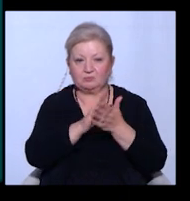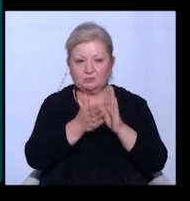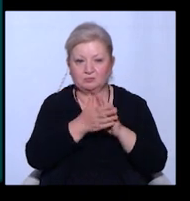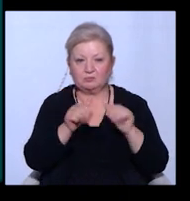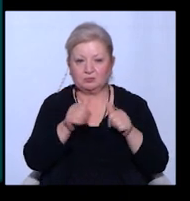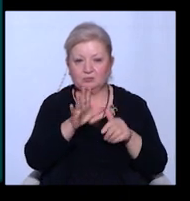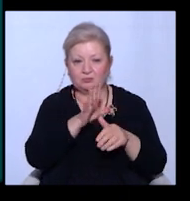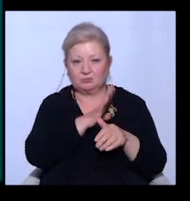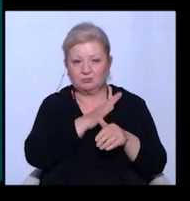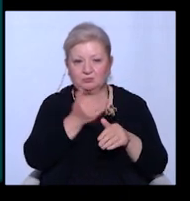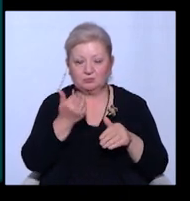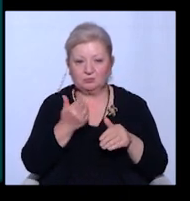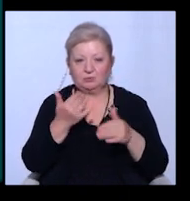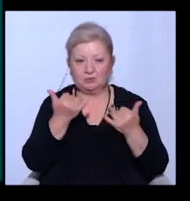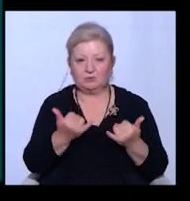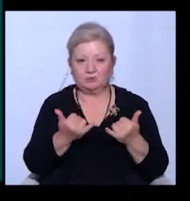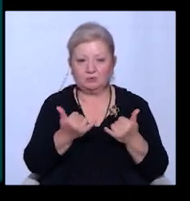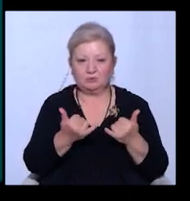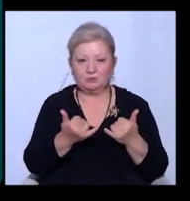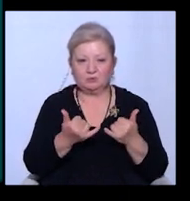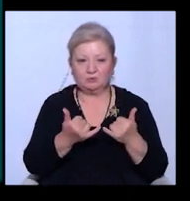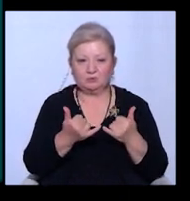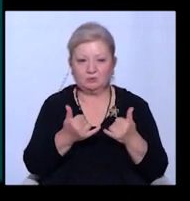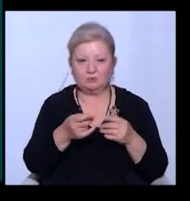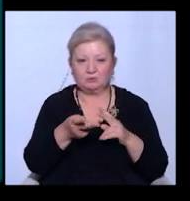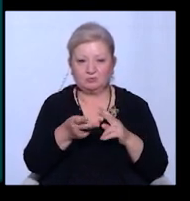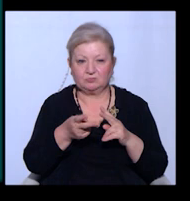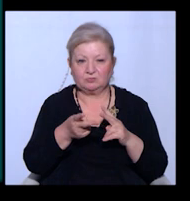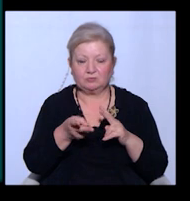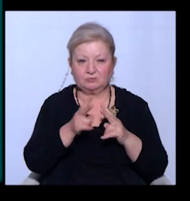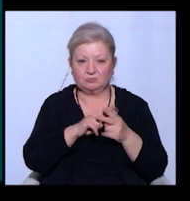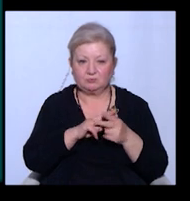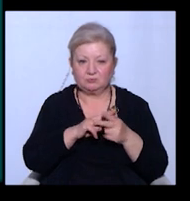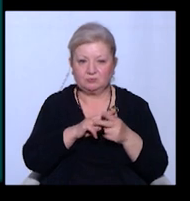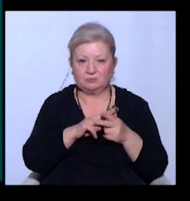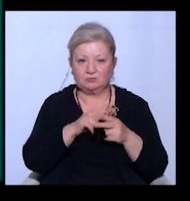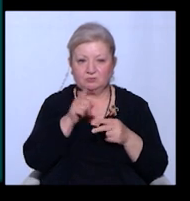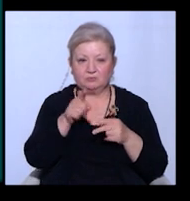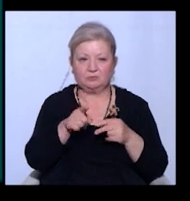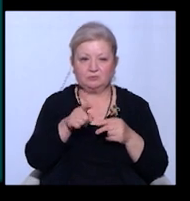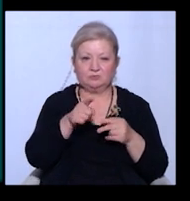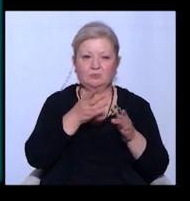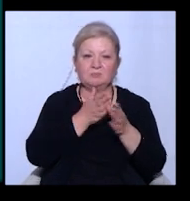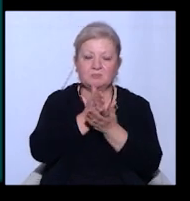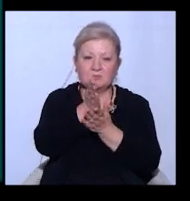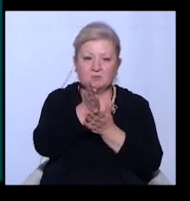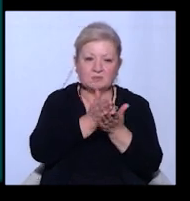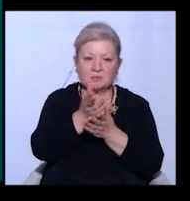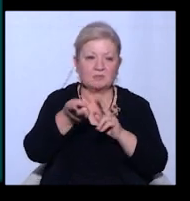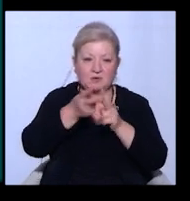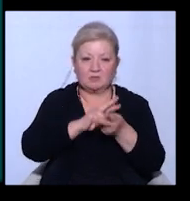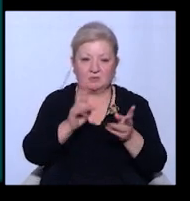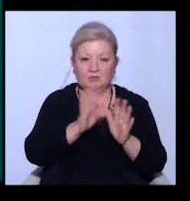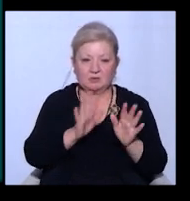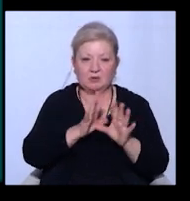ჰორიზონტალური მდგენელი, როგორც იყო 37 მეტრ-წამი, არ იცვლის თავის მოდულს. როგორც არის მიმართულებაც მისი